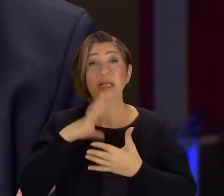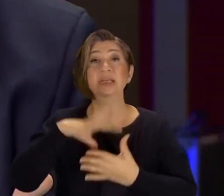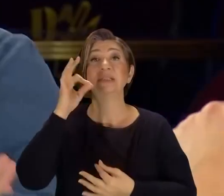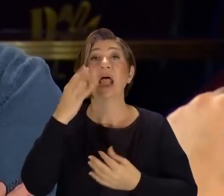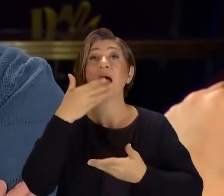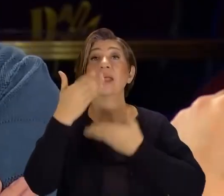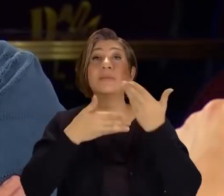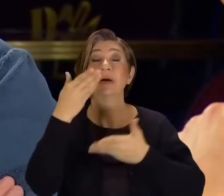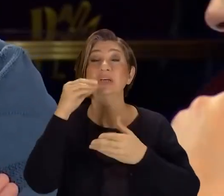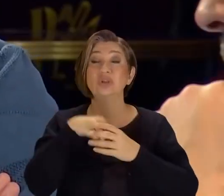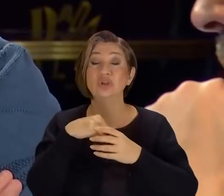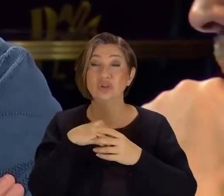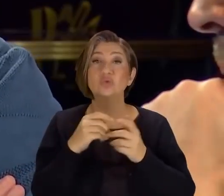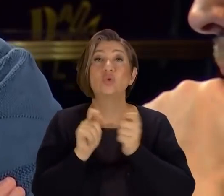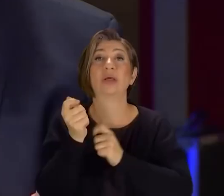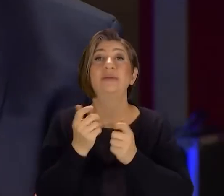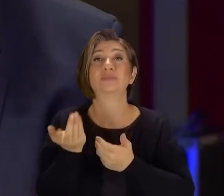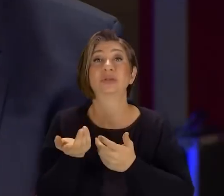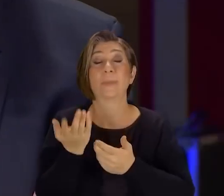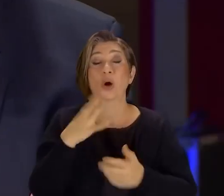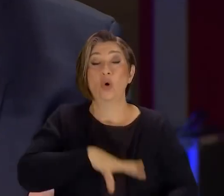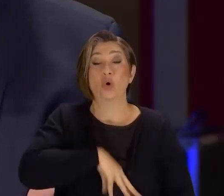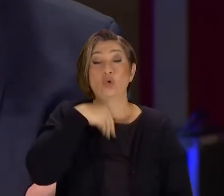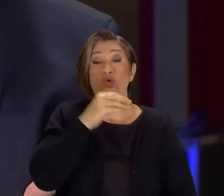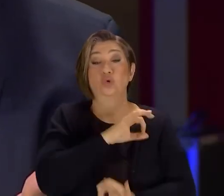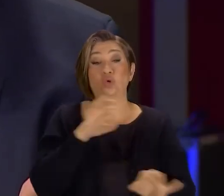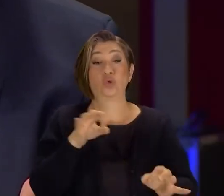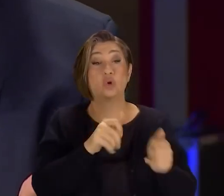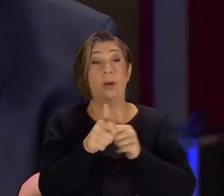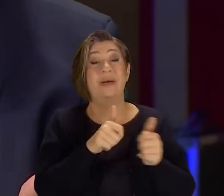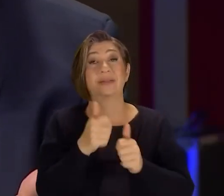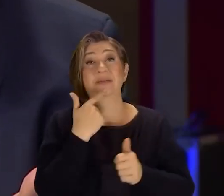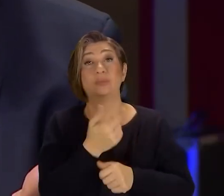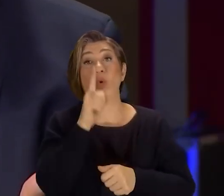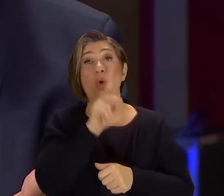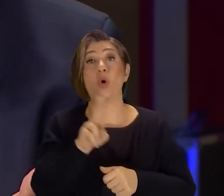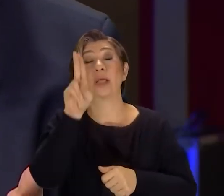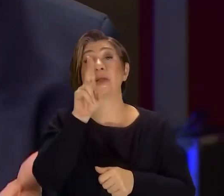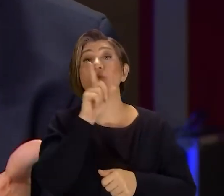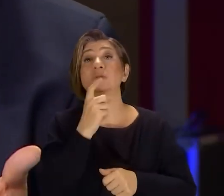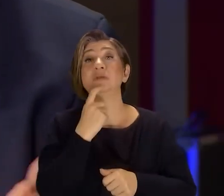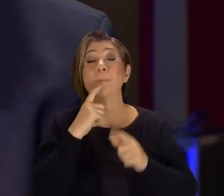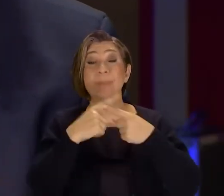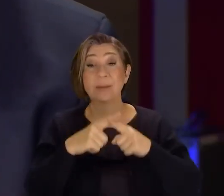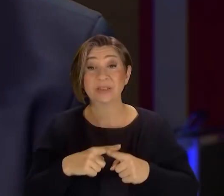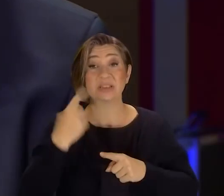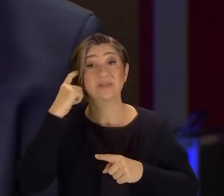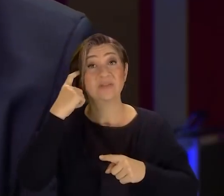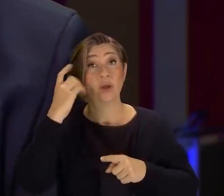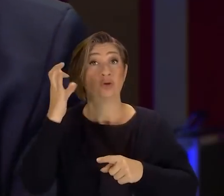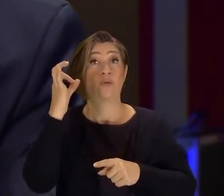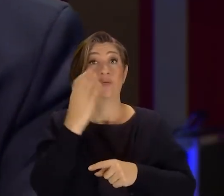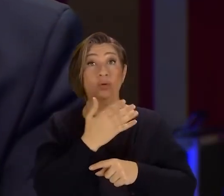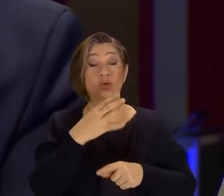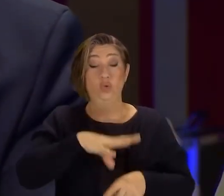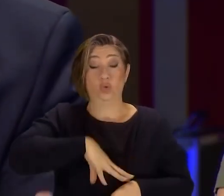için araç olarak kullanmış. Olarak kullanmış ama ruhsuz otomat demiş. Aynen. 17. yüzyılda en büyük matematikçi ve filozoflardan bir tanesi.